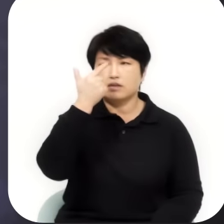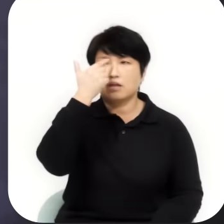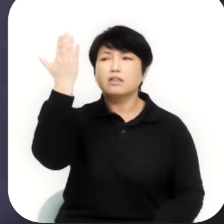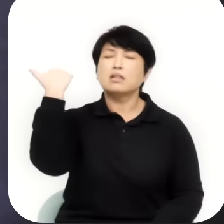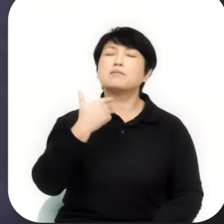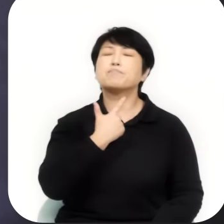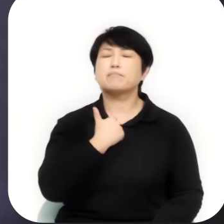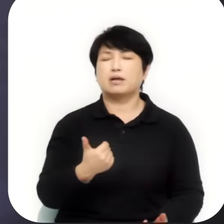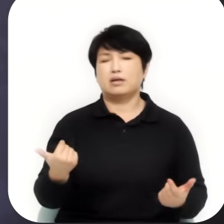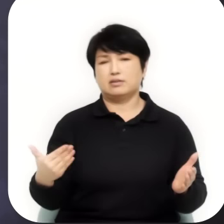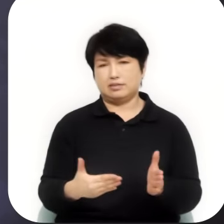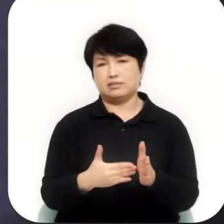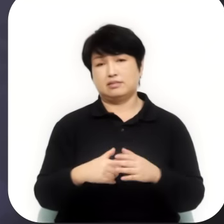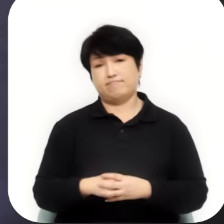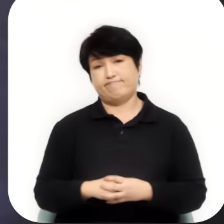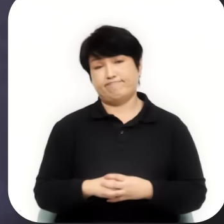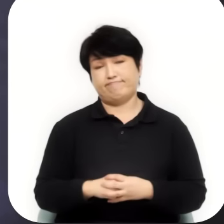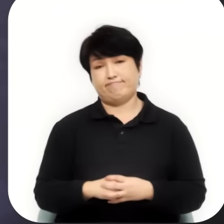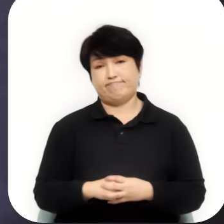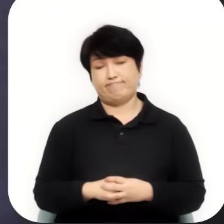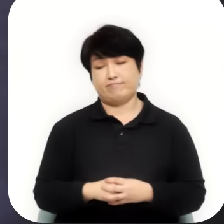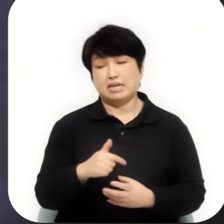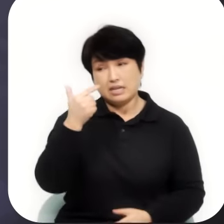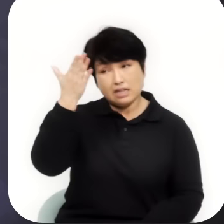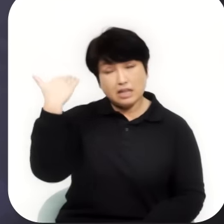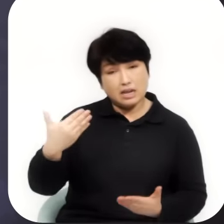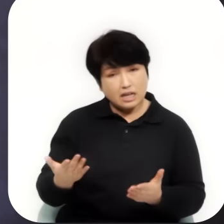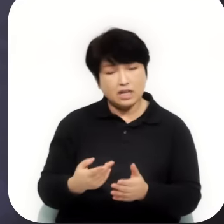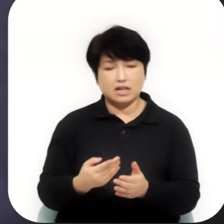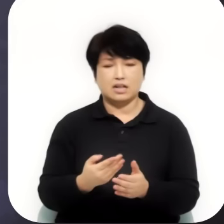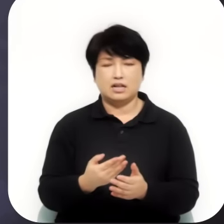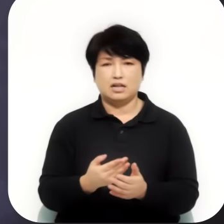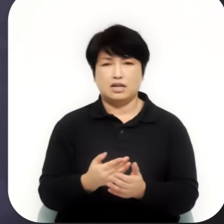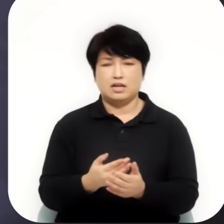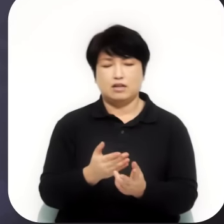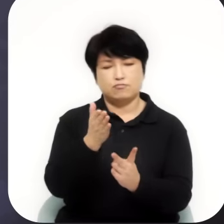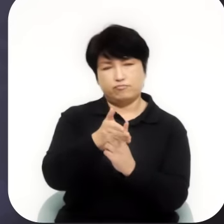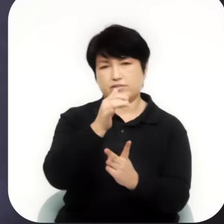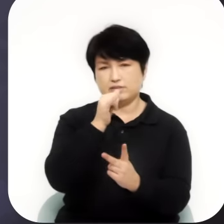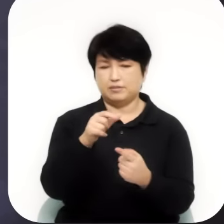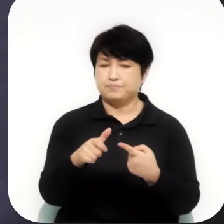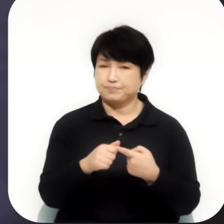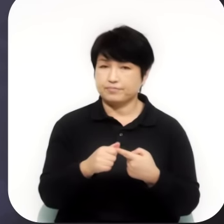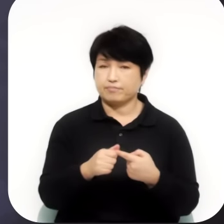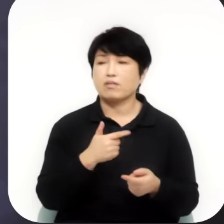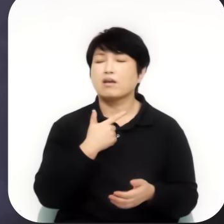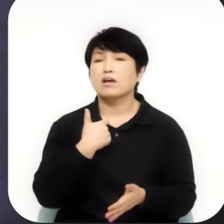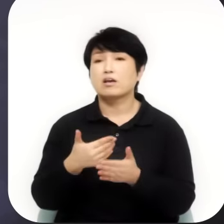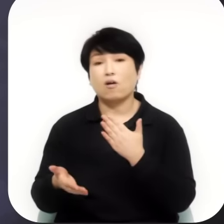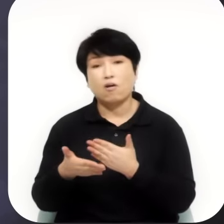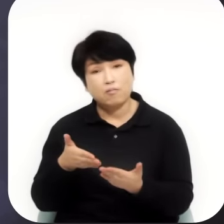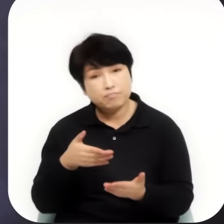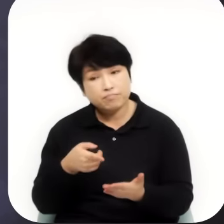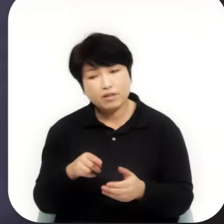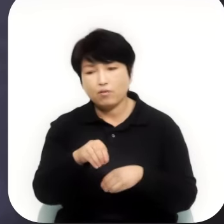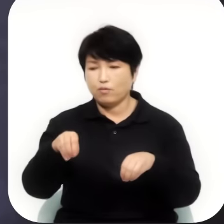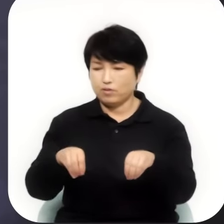일이다. 그럼 옛날에 겪었던 일은 두 가지가 있어요. 하나는 옛날에 내가 겪음을 해서 그